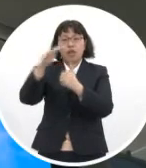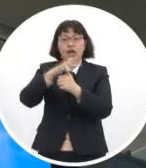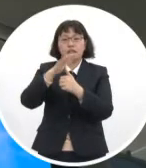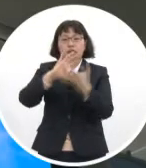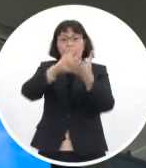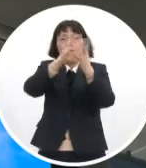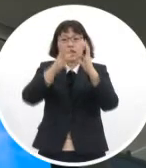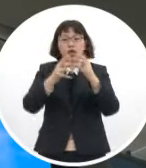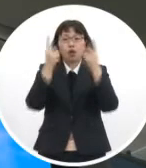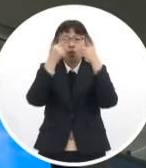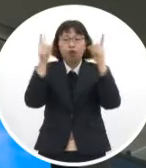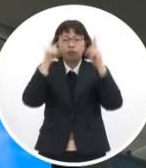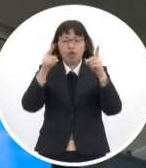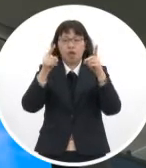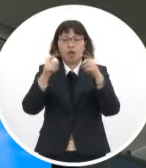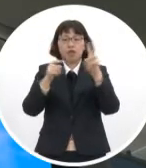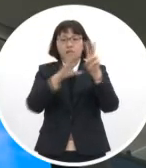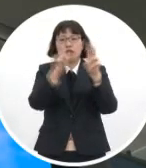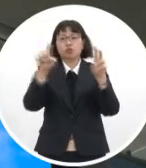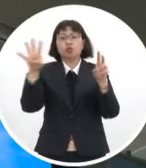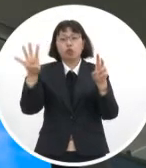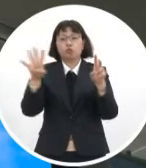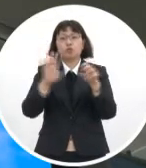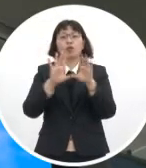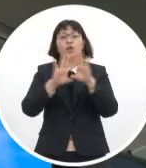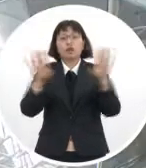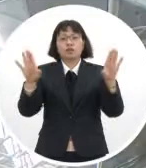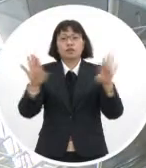花フェスタ2014を開催しました。